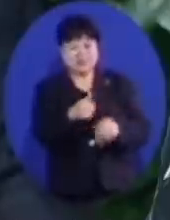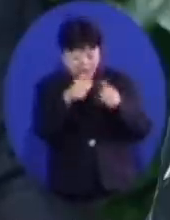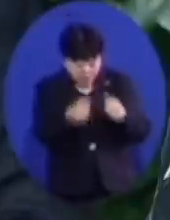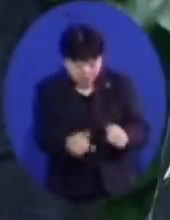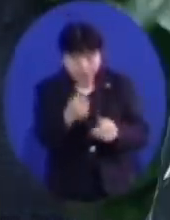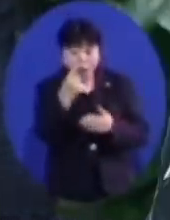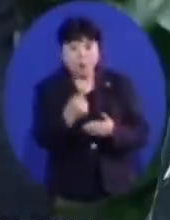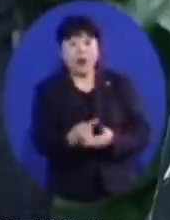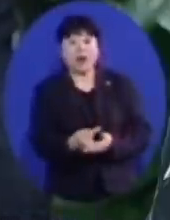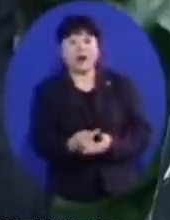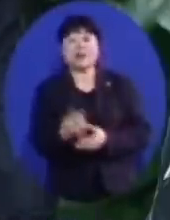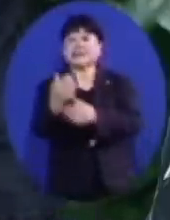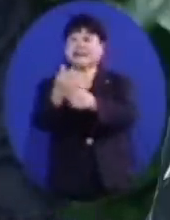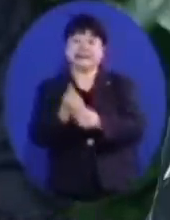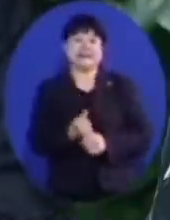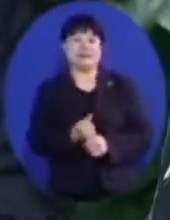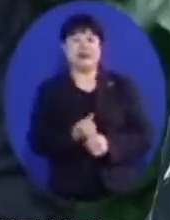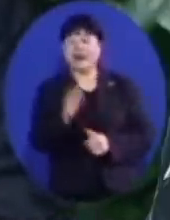인사를